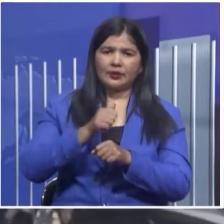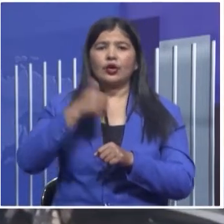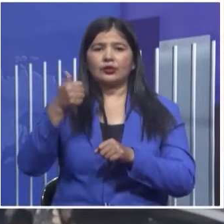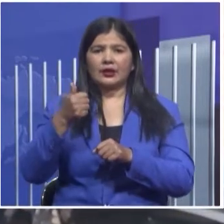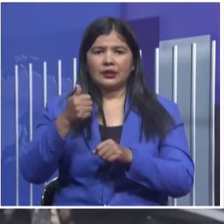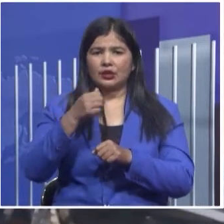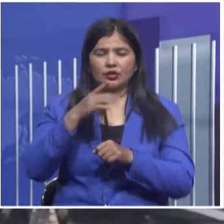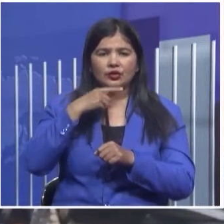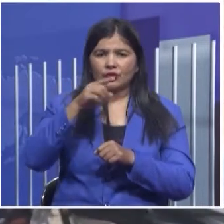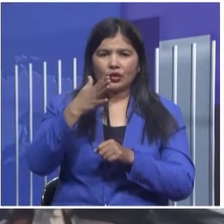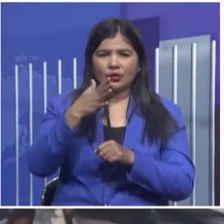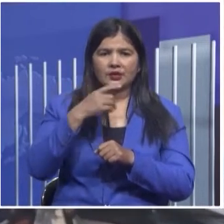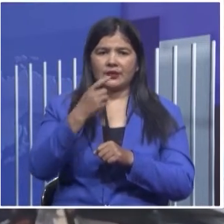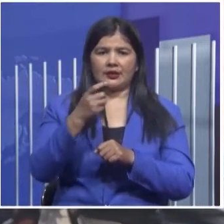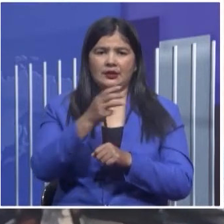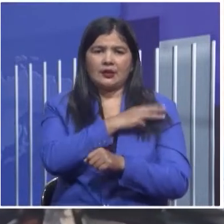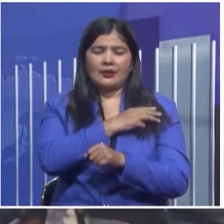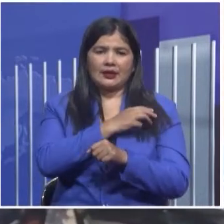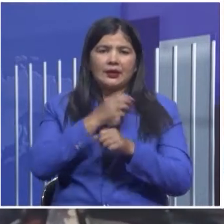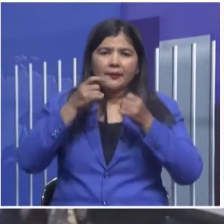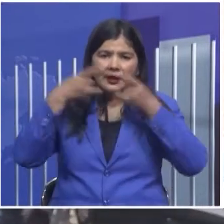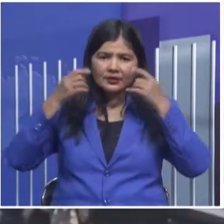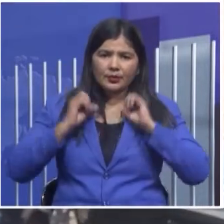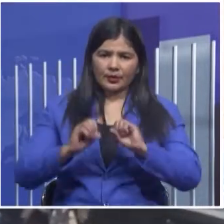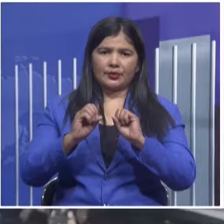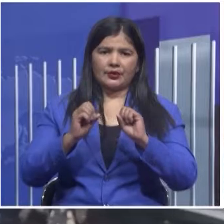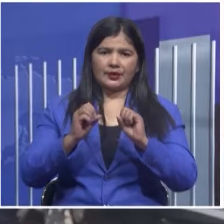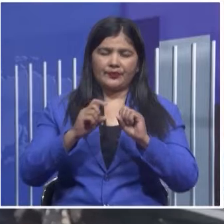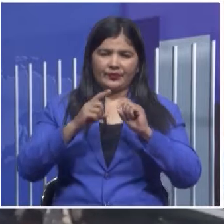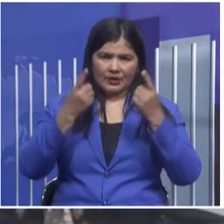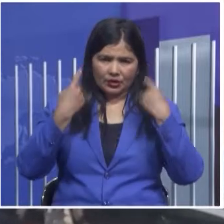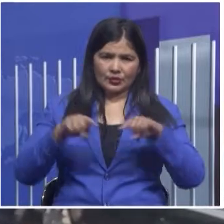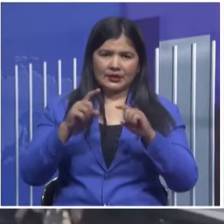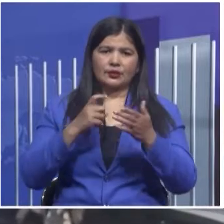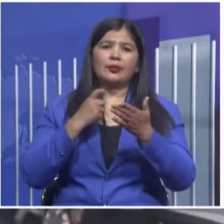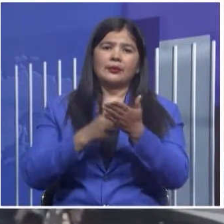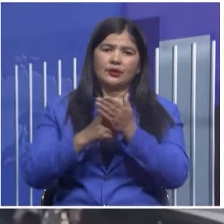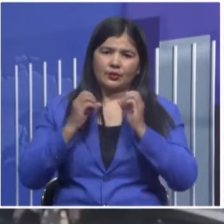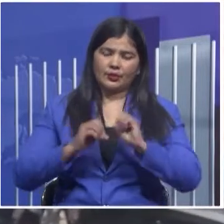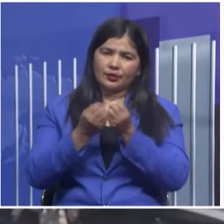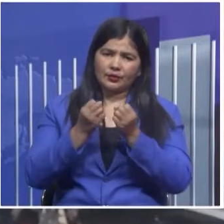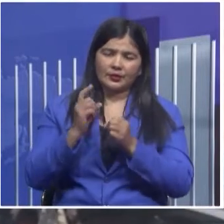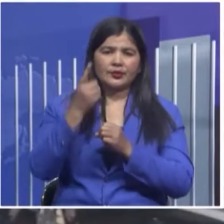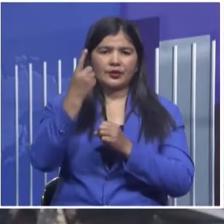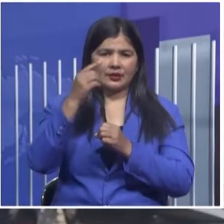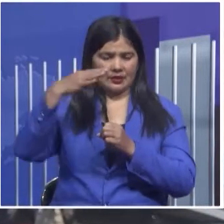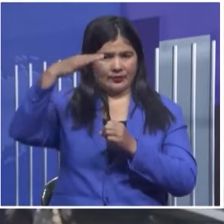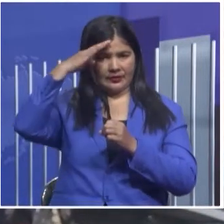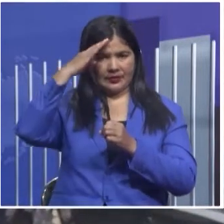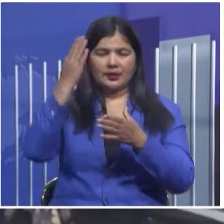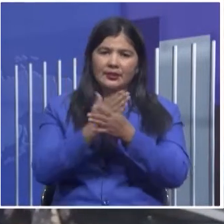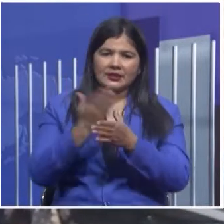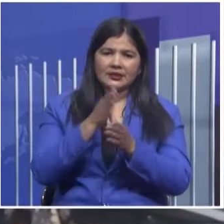हुने नहोस् भनेर नै मास्कको प्रयोग गर्ने, स्वास्थ्य मापदण्डहरू पालना गर्नुपर्छ पहिलो कुरा। र अर्को कुरा चाहिँ प्रहरी प्रशासनले